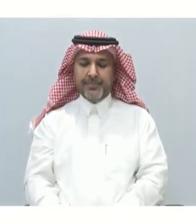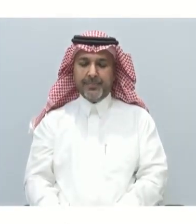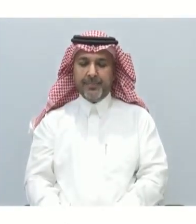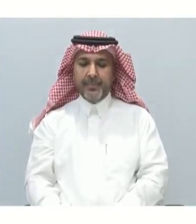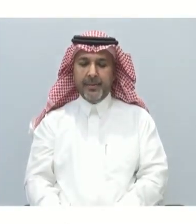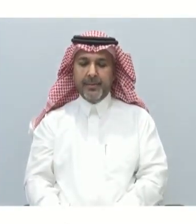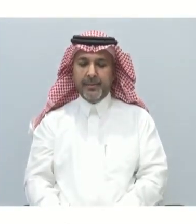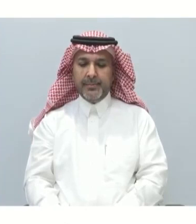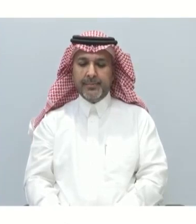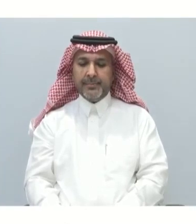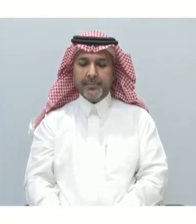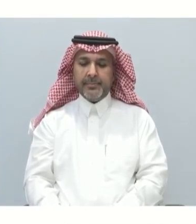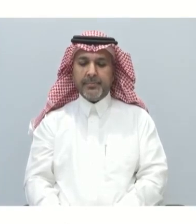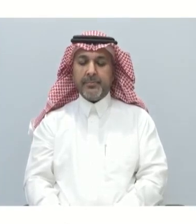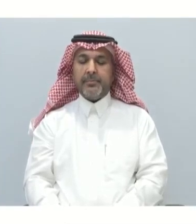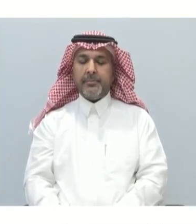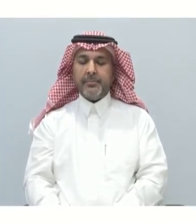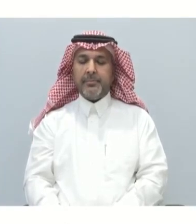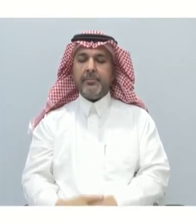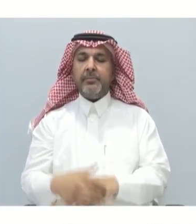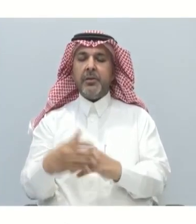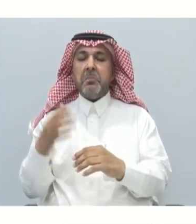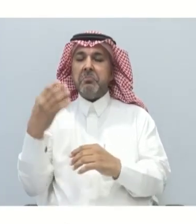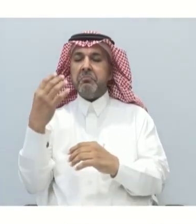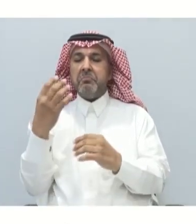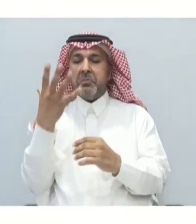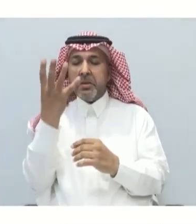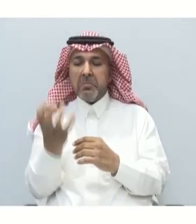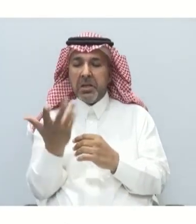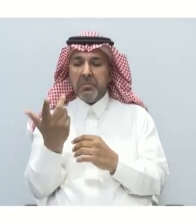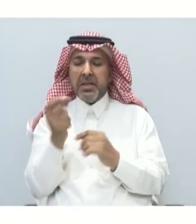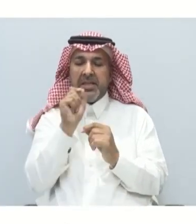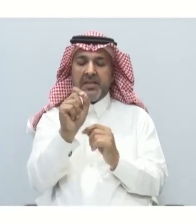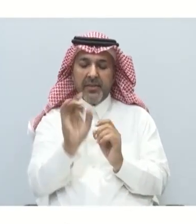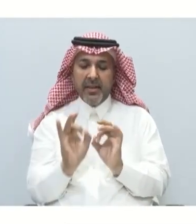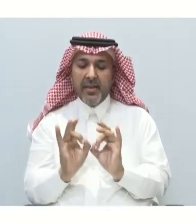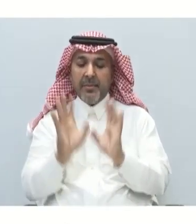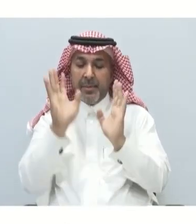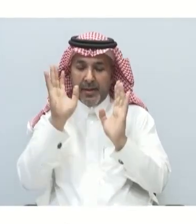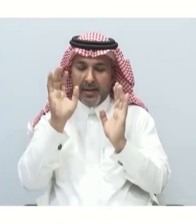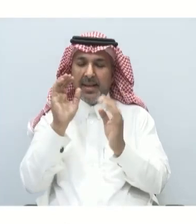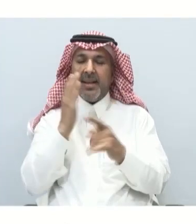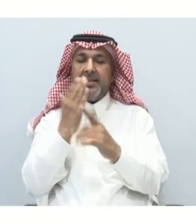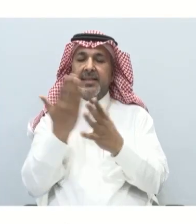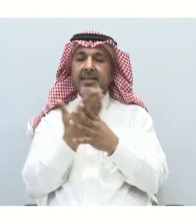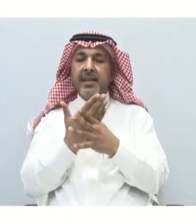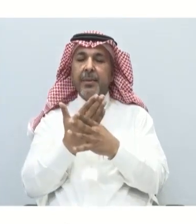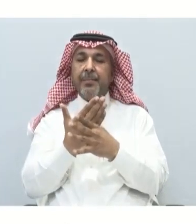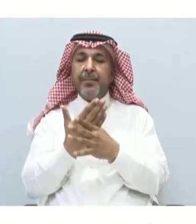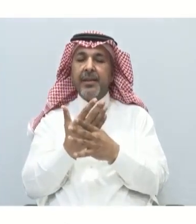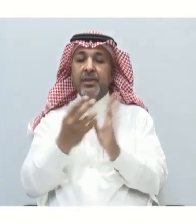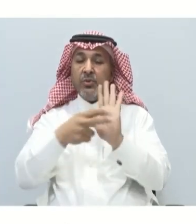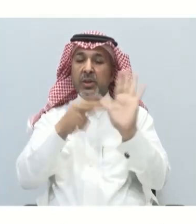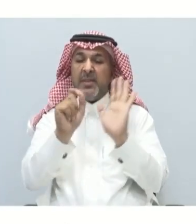4 في صفر فهذا ما راح ياثر وبالتالي يعطيني الناتج صفر يعني هذا الحد كله بيروح وبالتالي راح يبقى لي كم يبقى